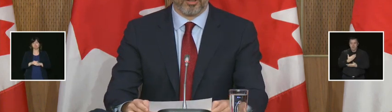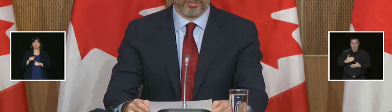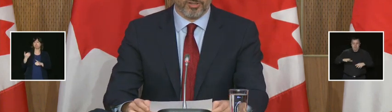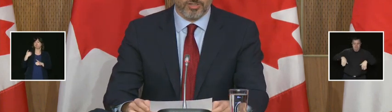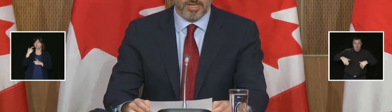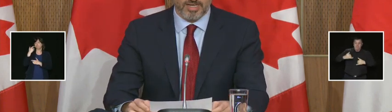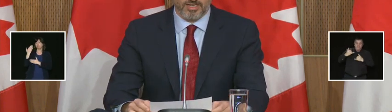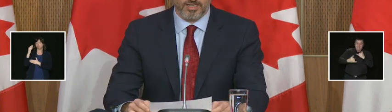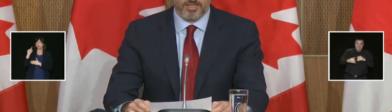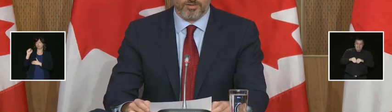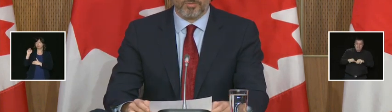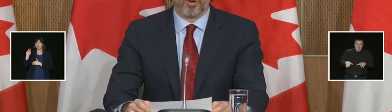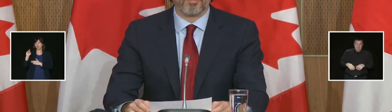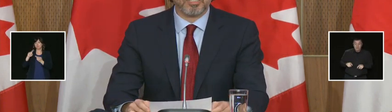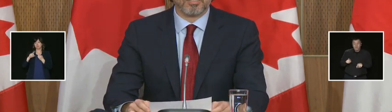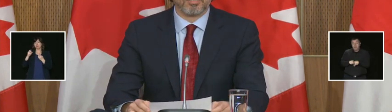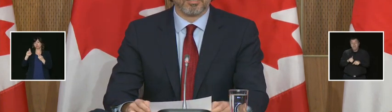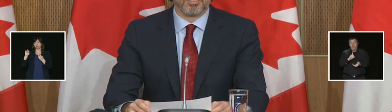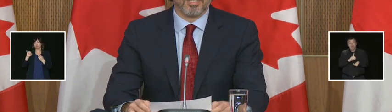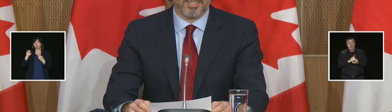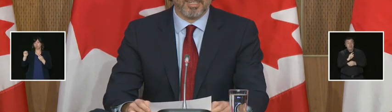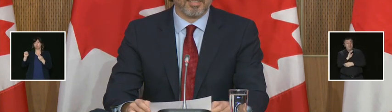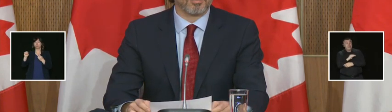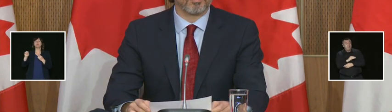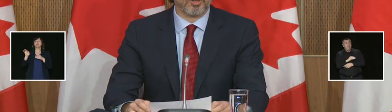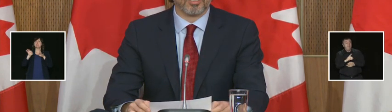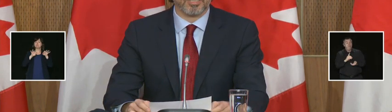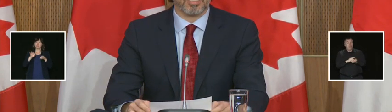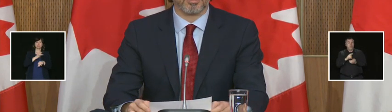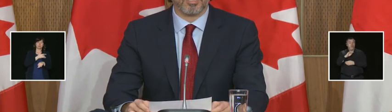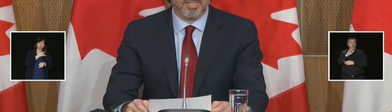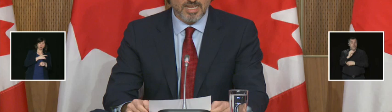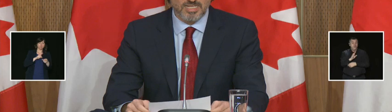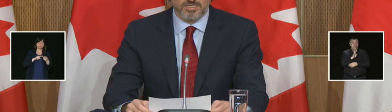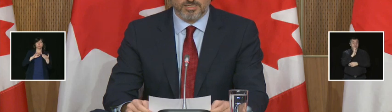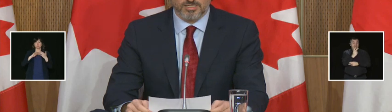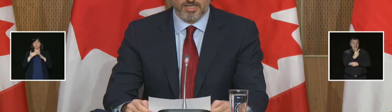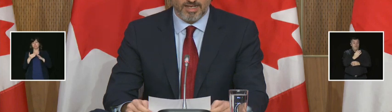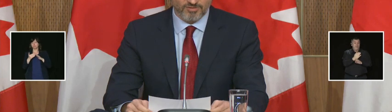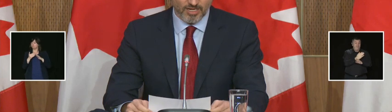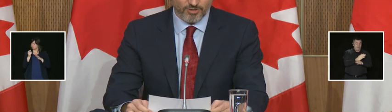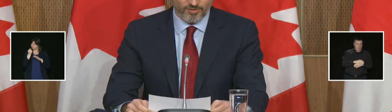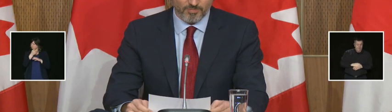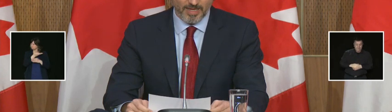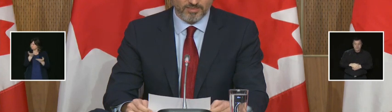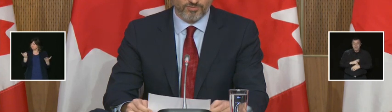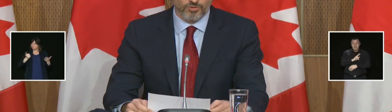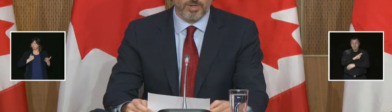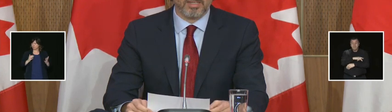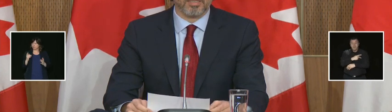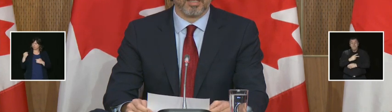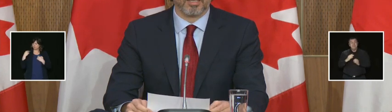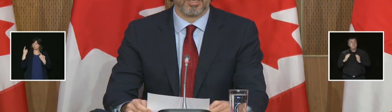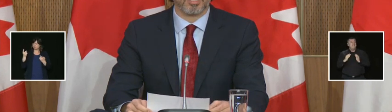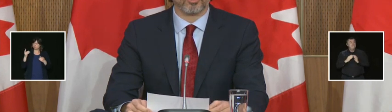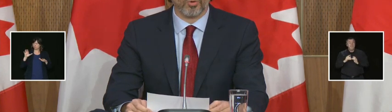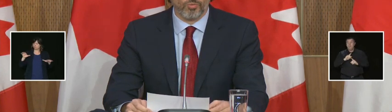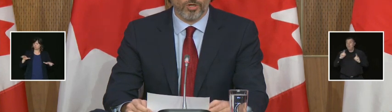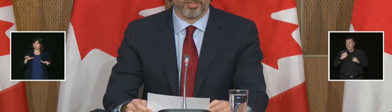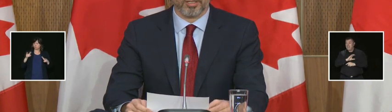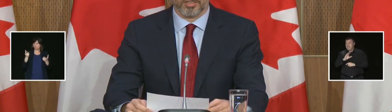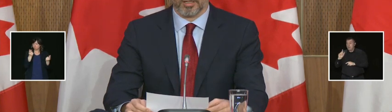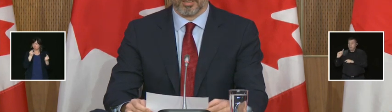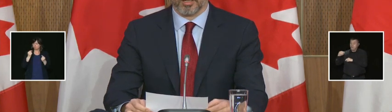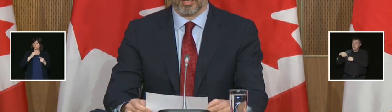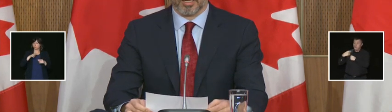news des séries canadiennes à john redpath few weeks in the